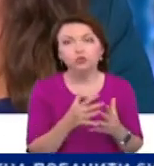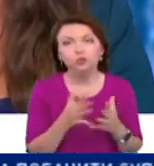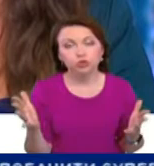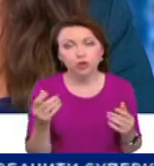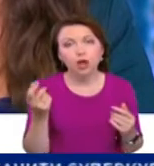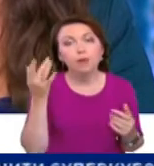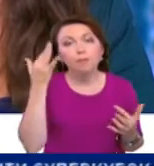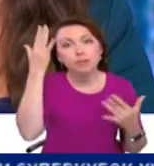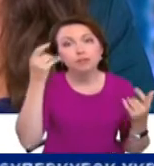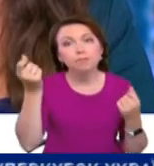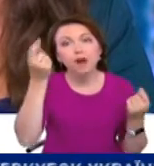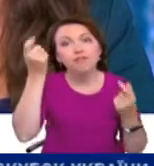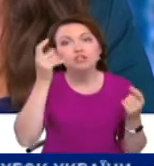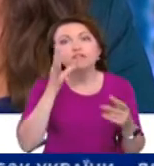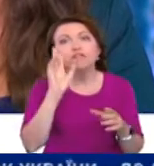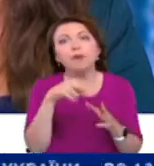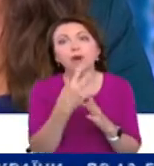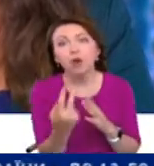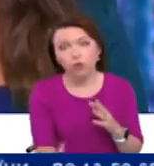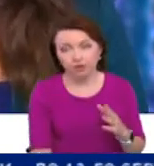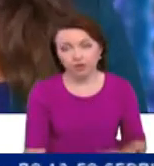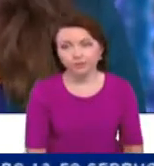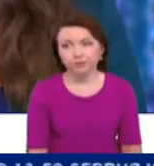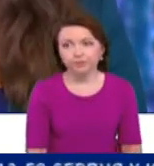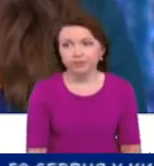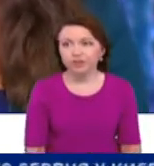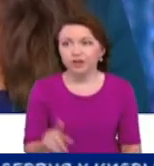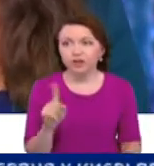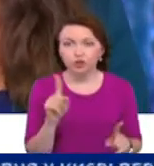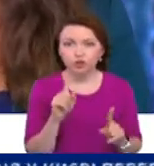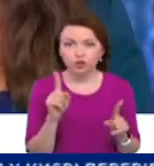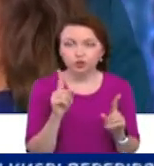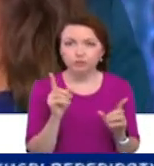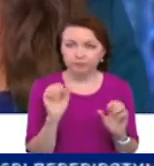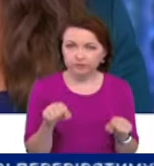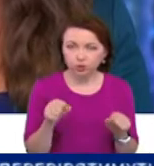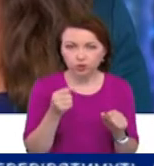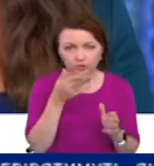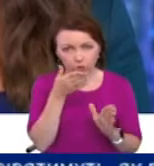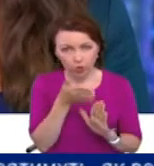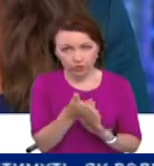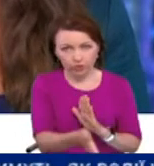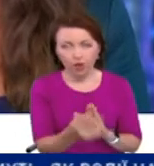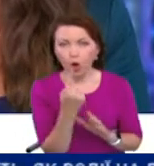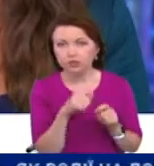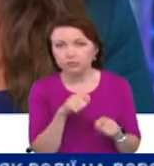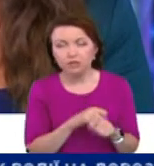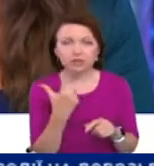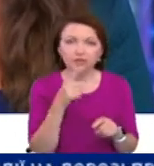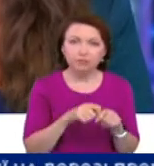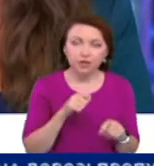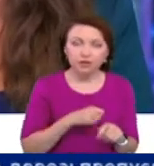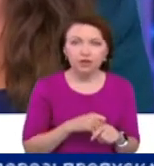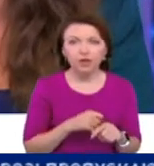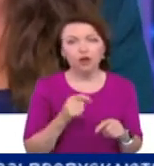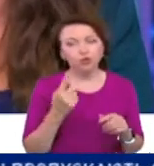навіть з'являються во время польоту. Там реально щось скоординувати з трампліну в 1 метр, з трампліну в 3 метри? Там ще звички,